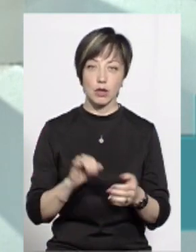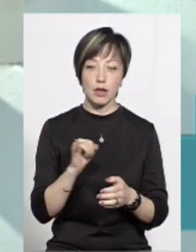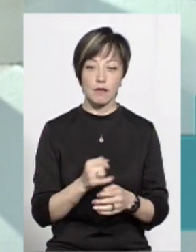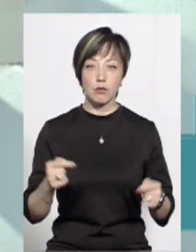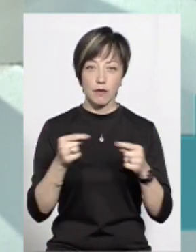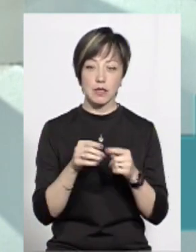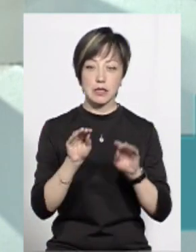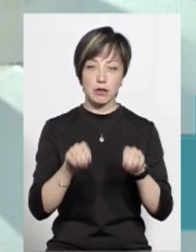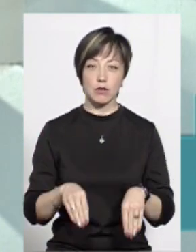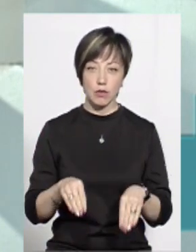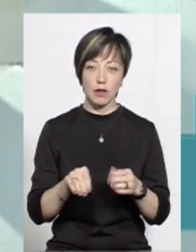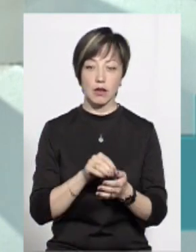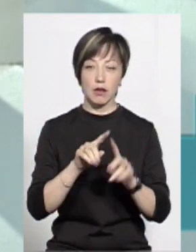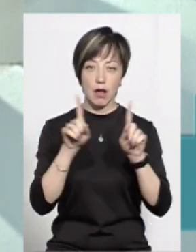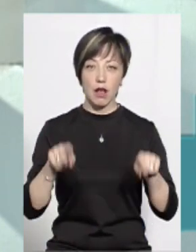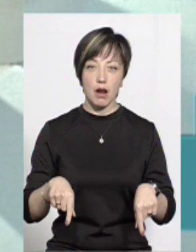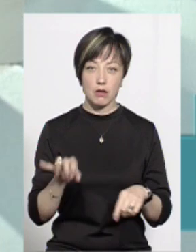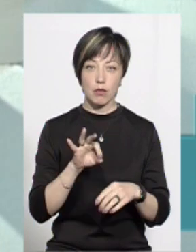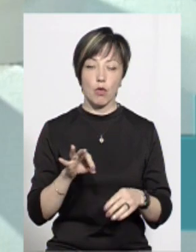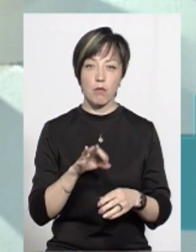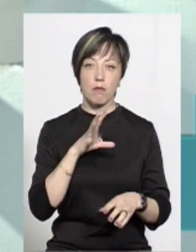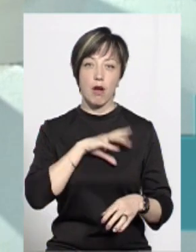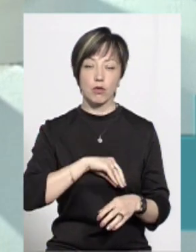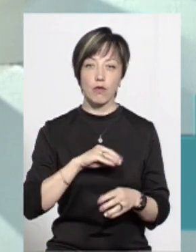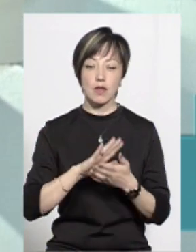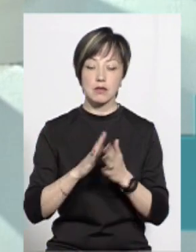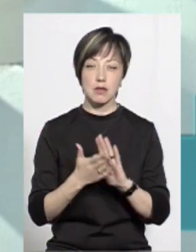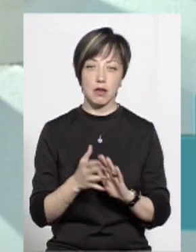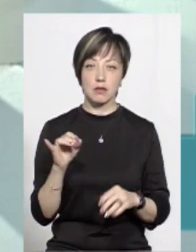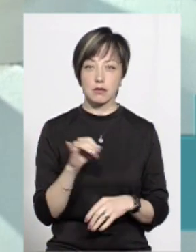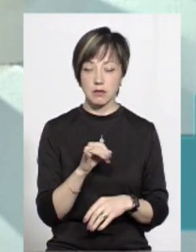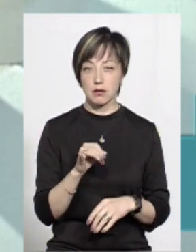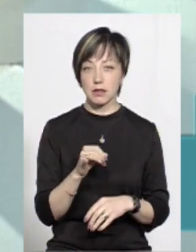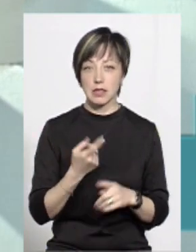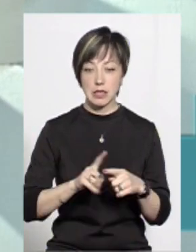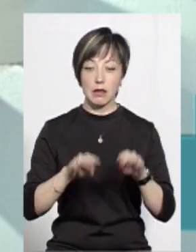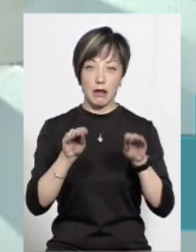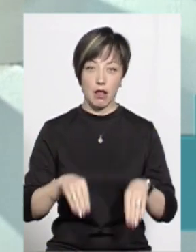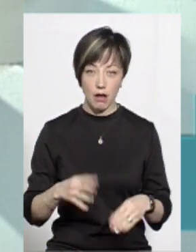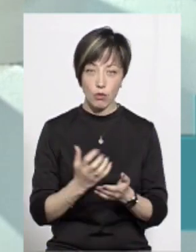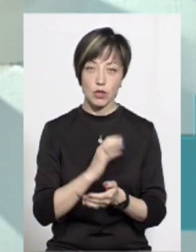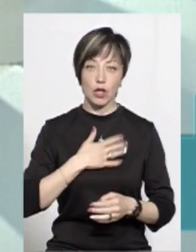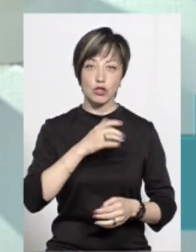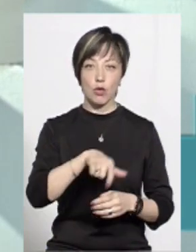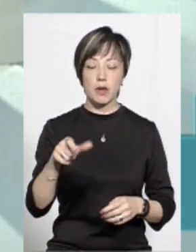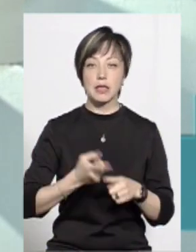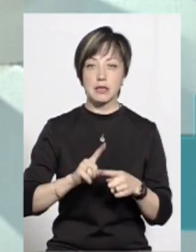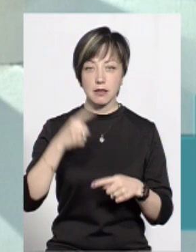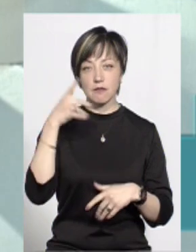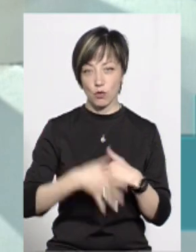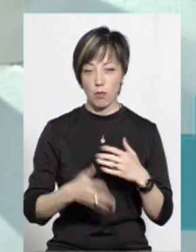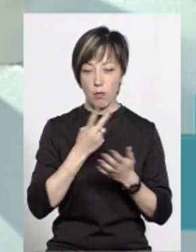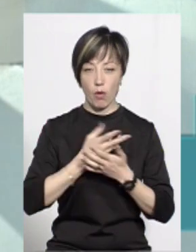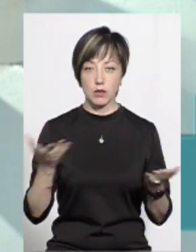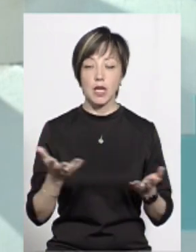і відповідно задекларувати в податковій декларації про майновий стан і доходи. Так, це декларується і наші громадяни це свідомо